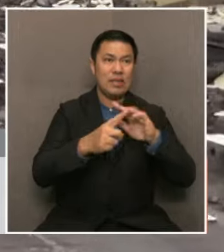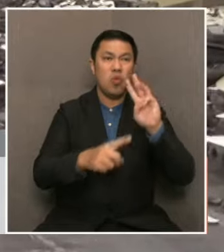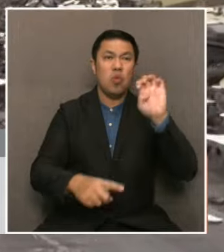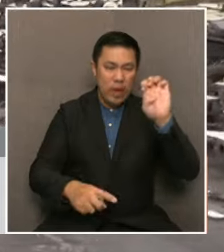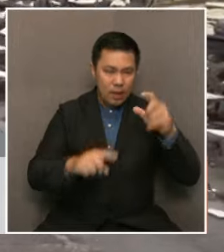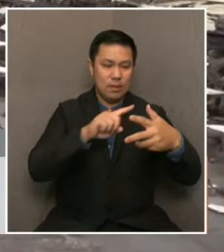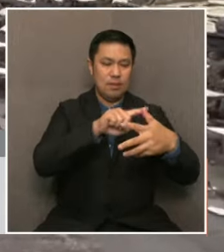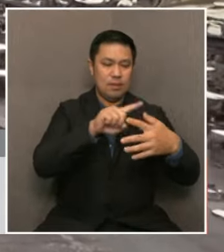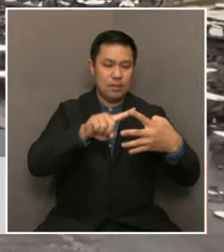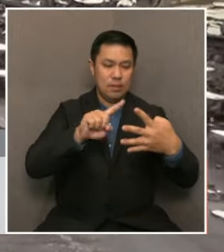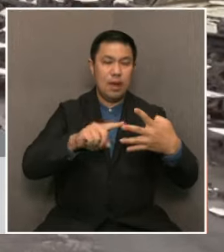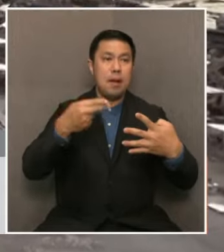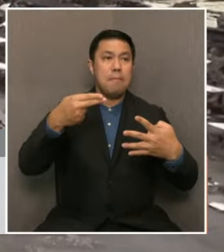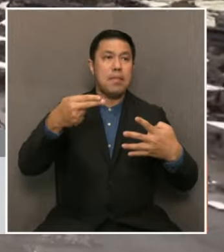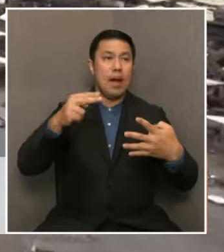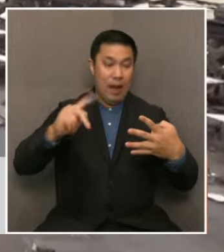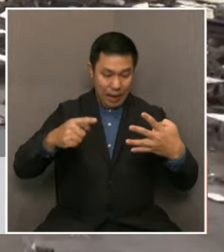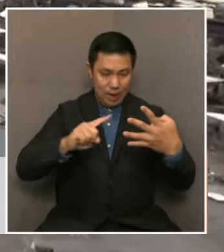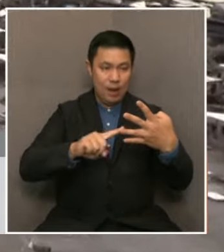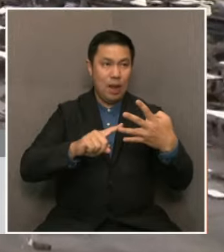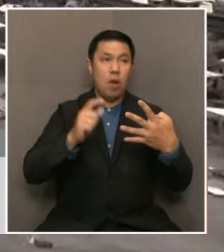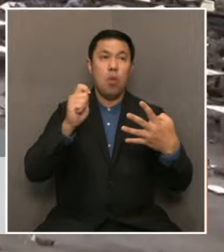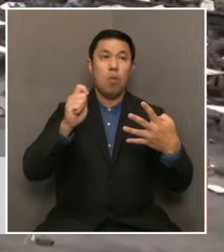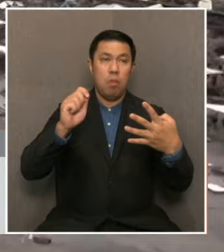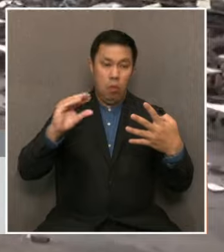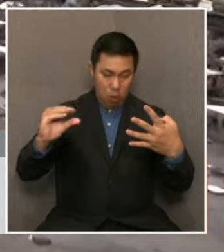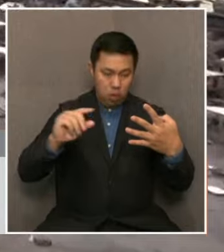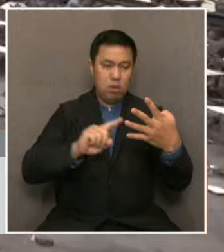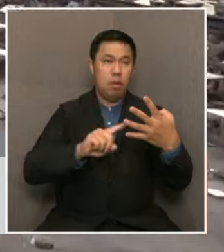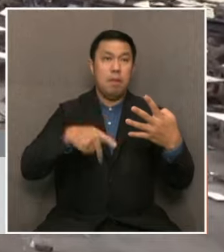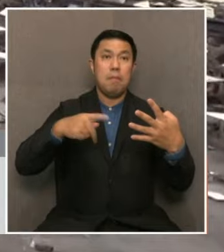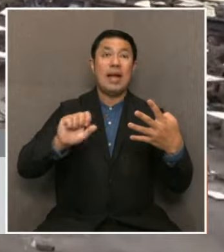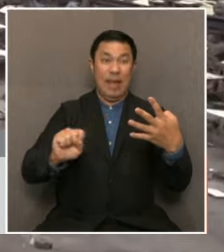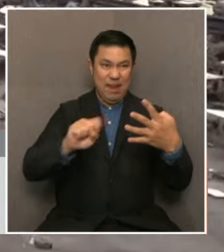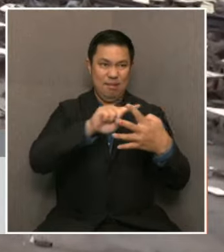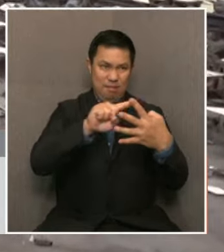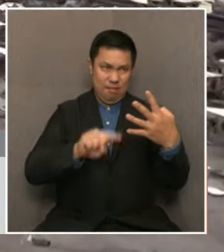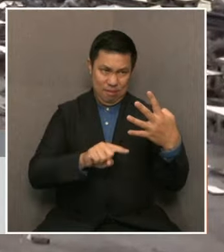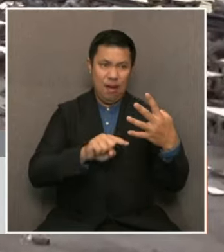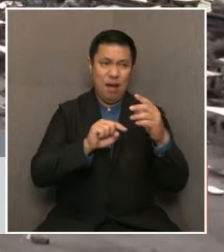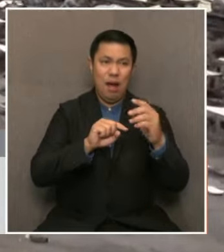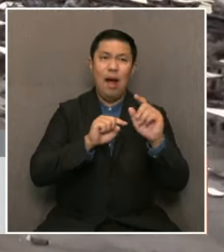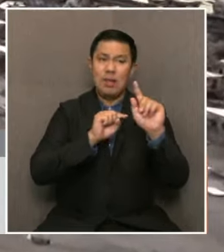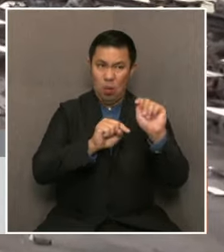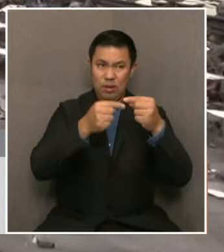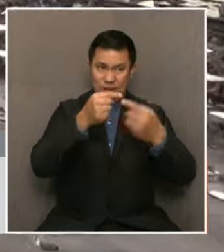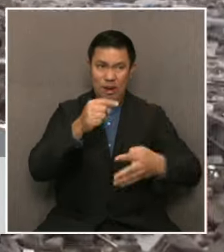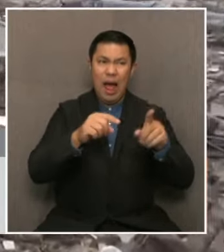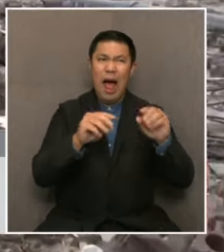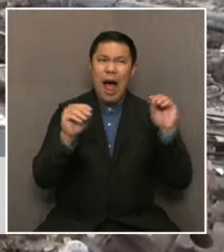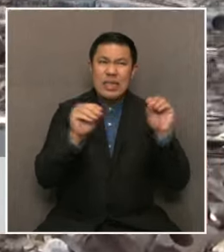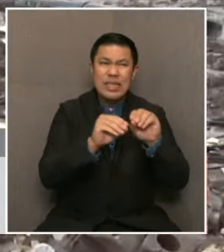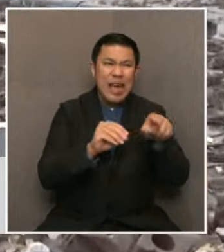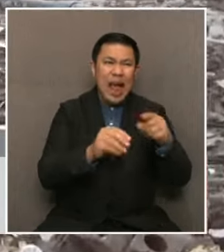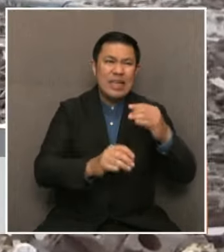ำบลเหมืองง่าตำบลอุโมงค์และตำบลป่าสักโดยเฉพาะบริเวณตลาดจตุจักรลำ